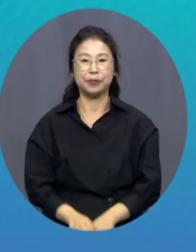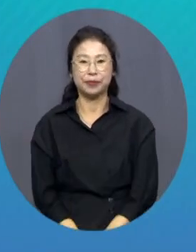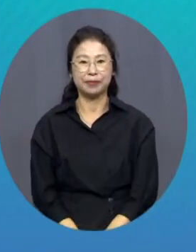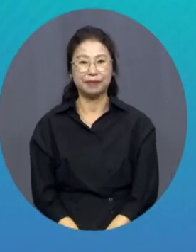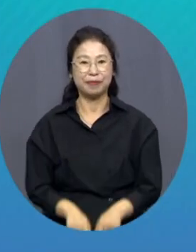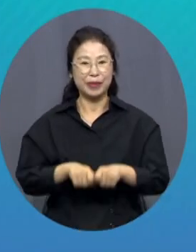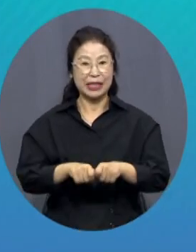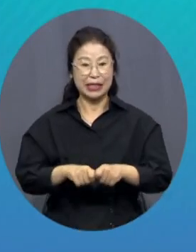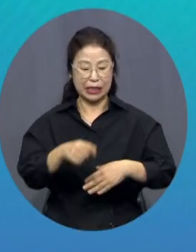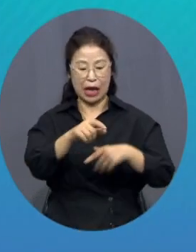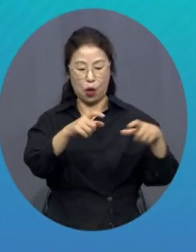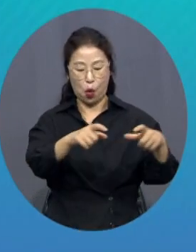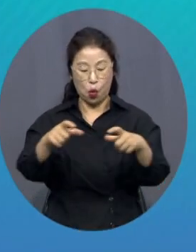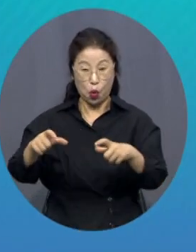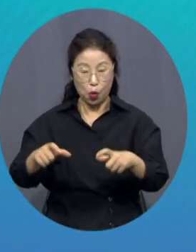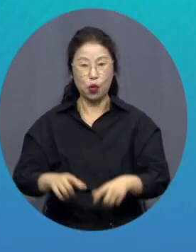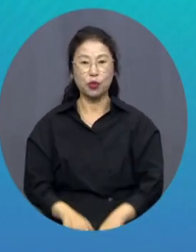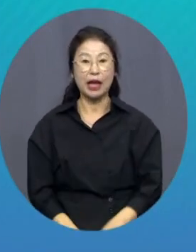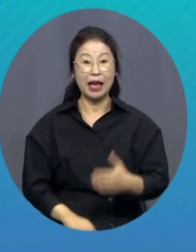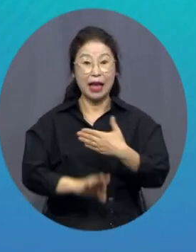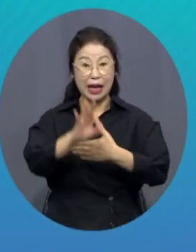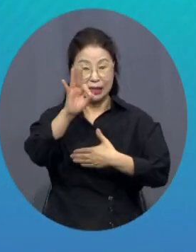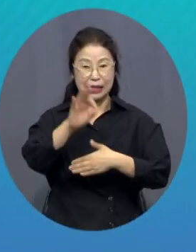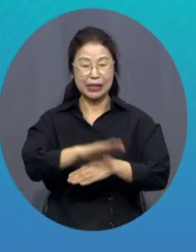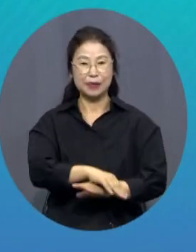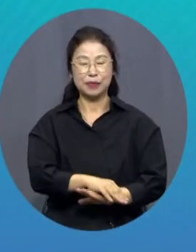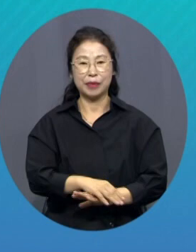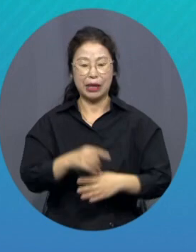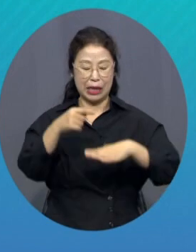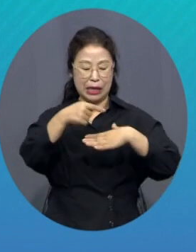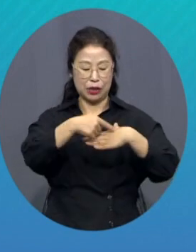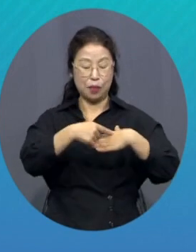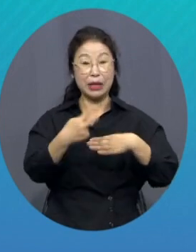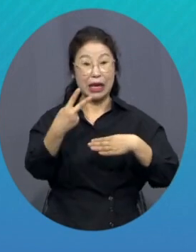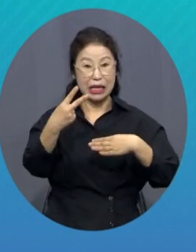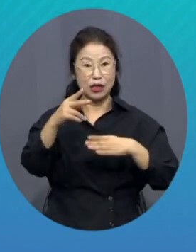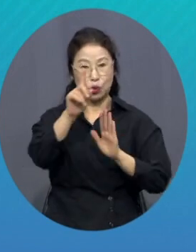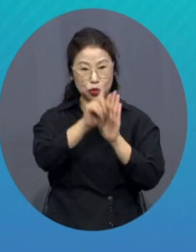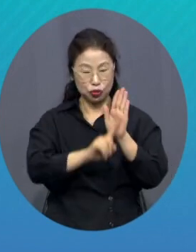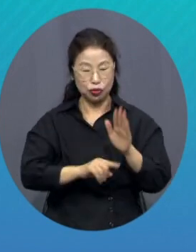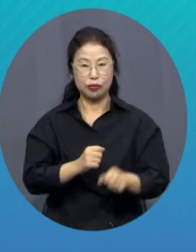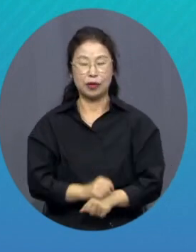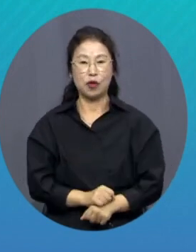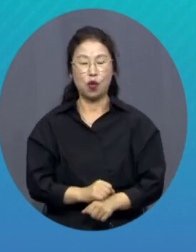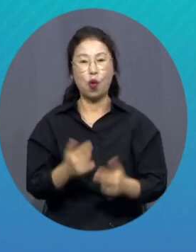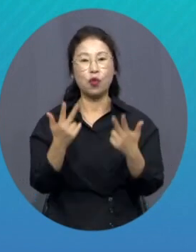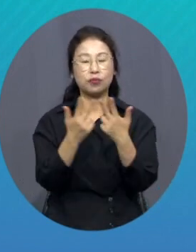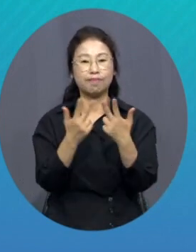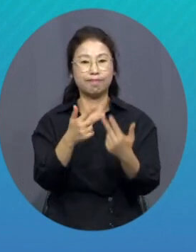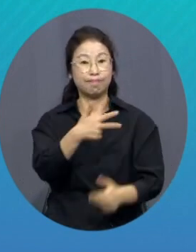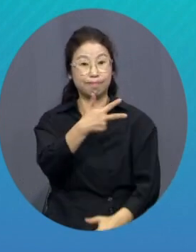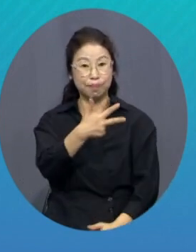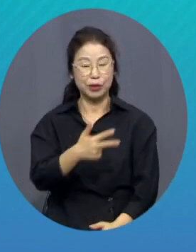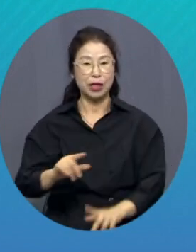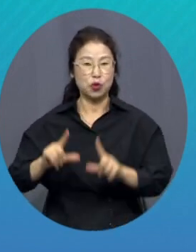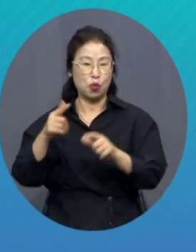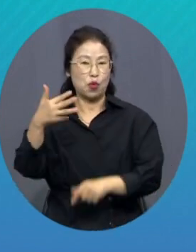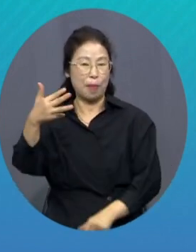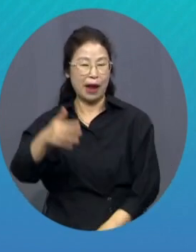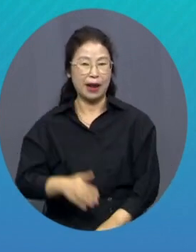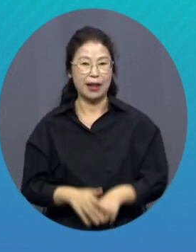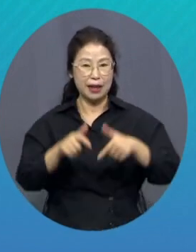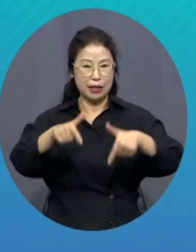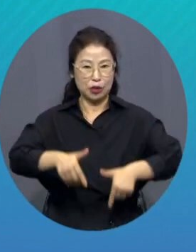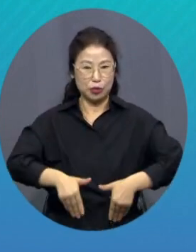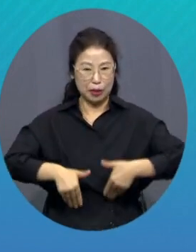자세한 내일 지역별 기온입니다 아침 최저 기온 성판 아근 이도한 파크로 떨어지겠고요 북부지역 7도 동부 8도